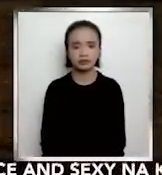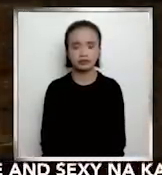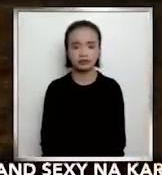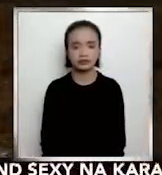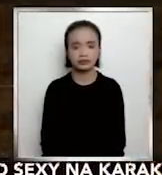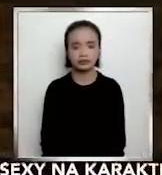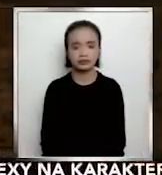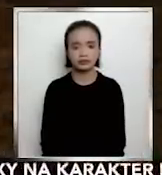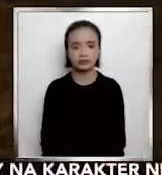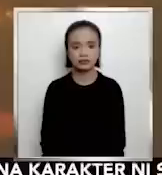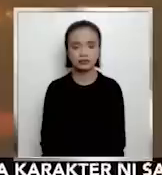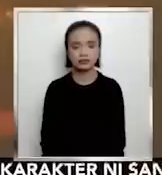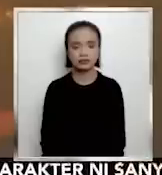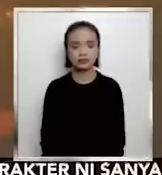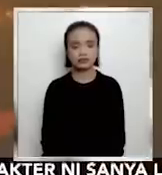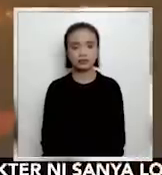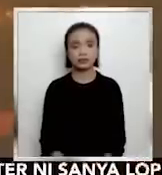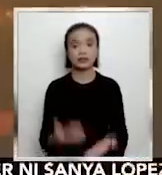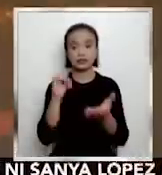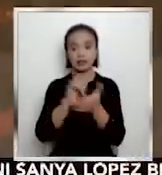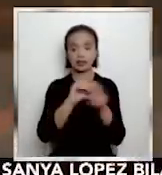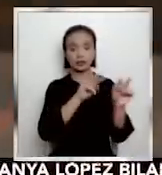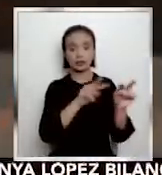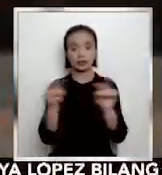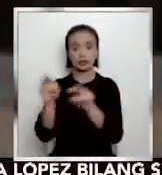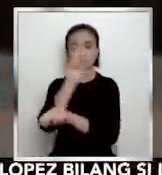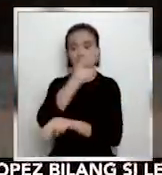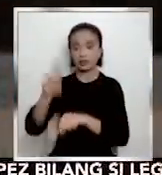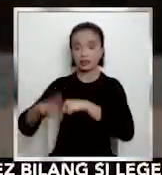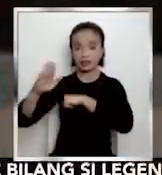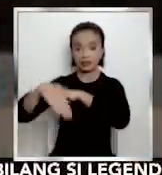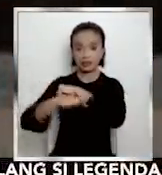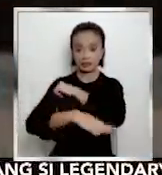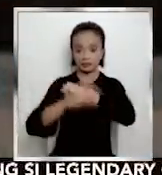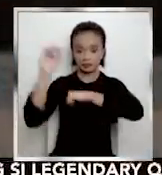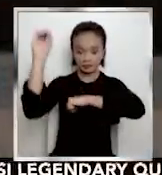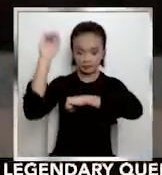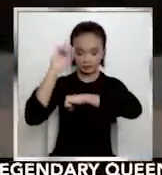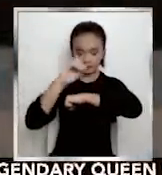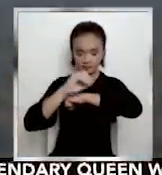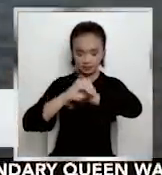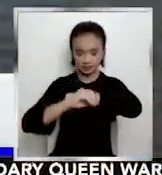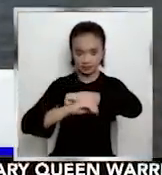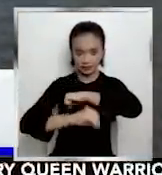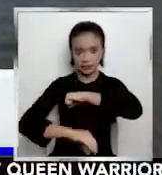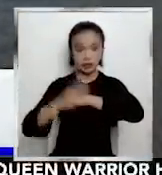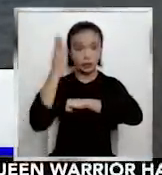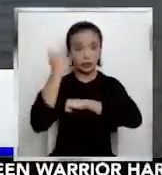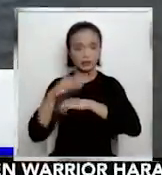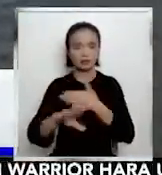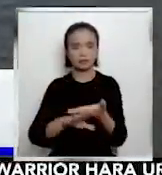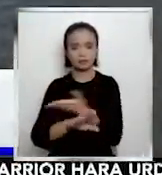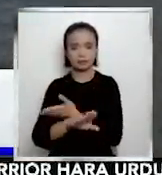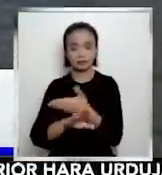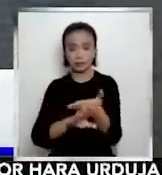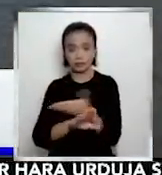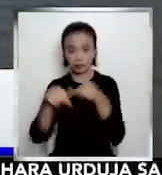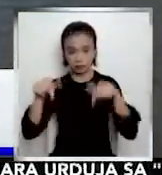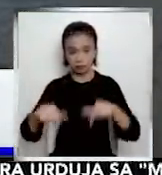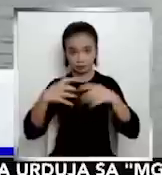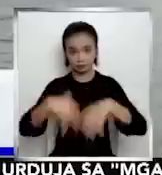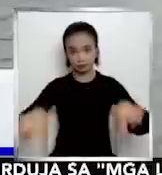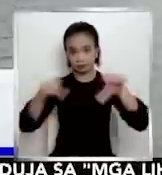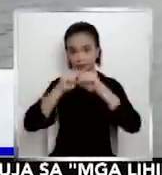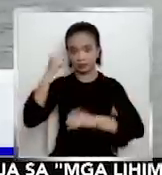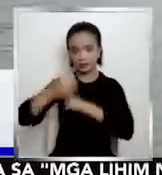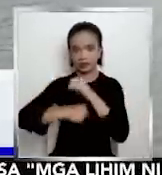Namnamin na ang ganitong view ng Manila Bay Sunset mula sa Rojas Boulevard. Dahil bago matapos ang taong ito, maaaring magsimula na ang pagtatambak ng